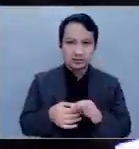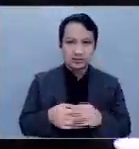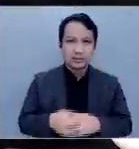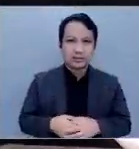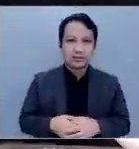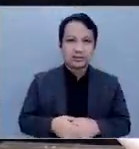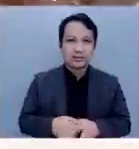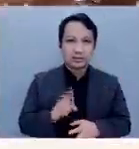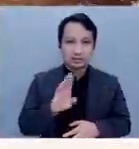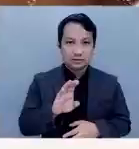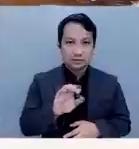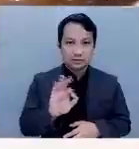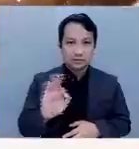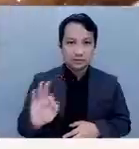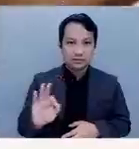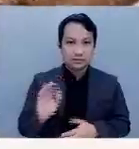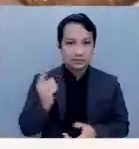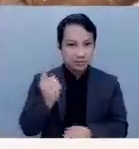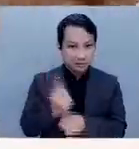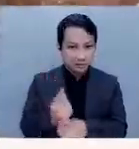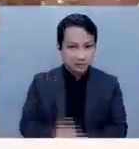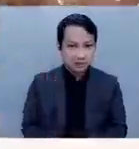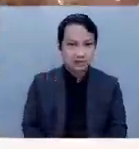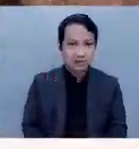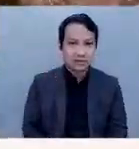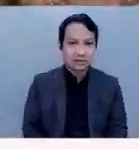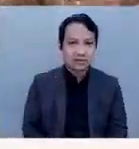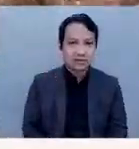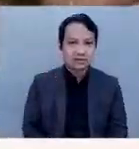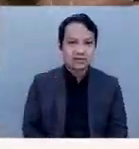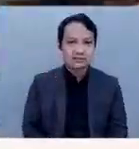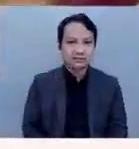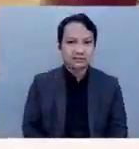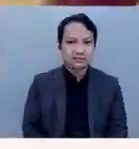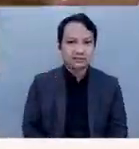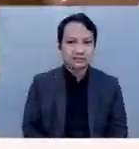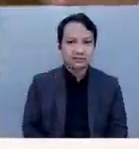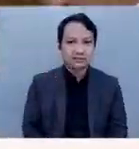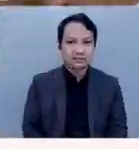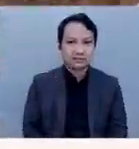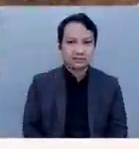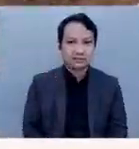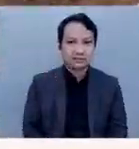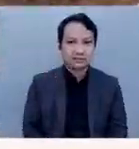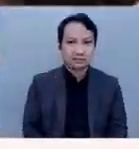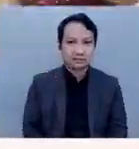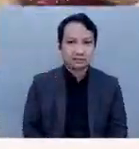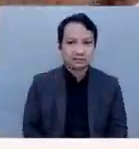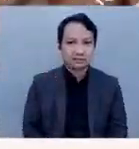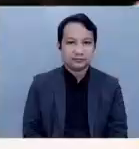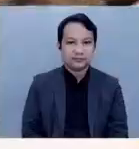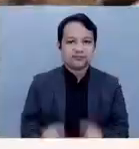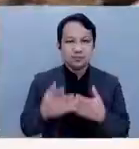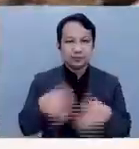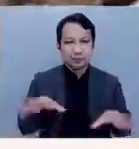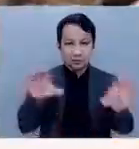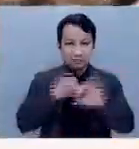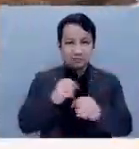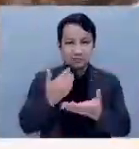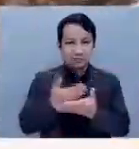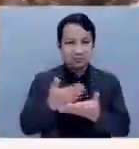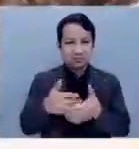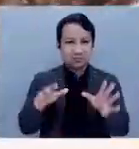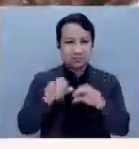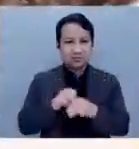natin. Talaga? Yes. Wow. So, nalagay lang natin ang ating beef. No? And actually, almost done na to eh. Pero mamaya